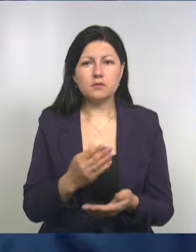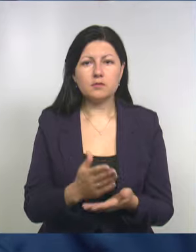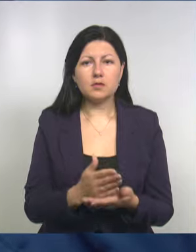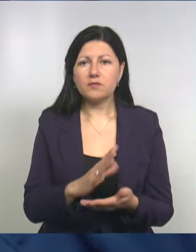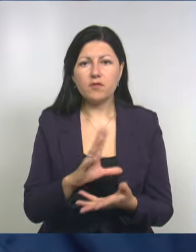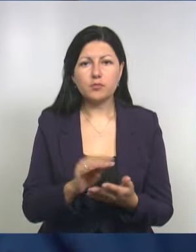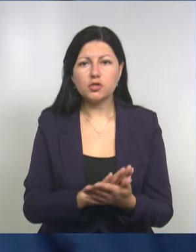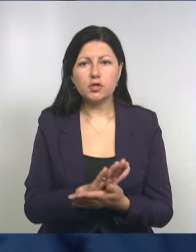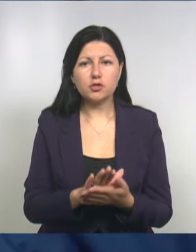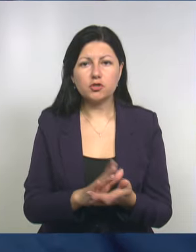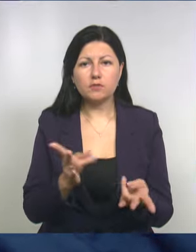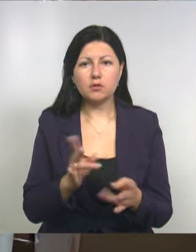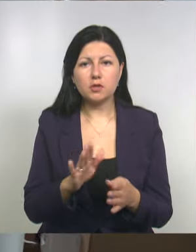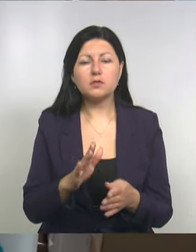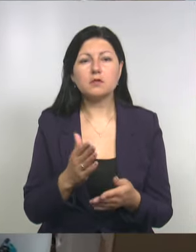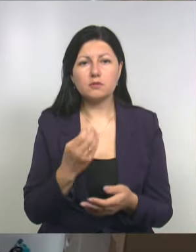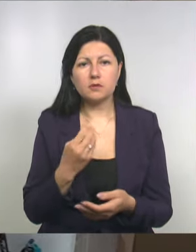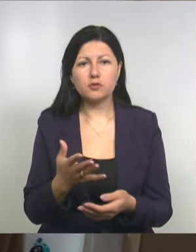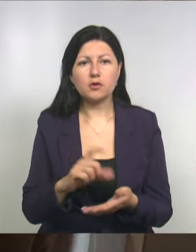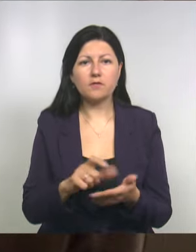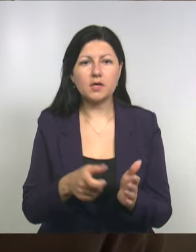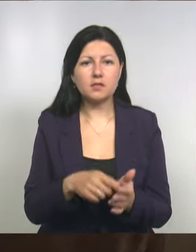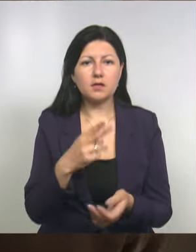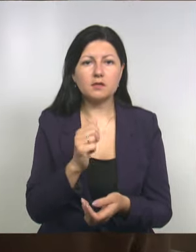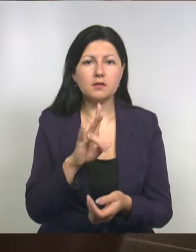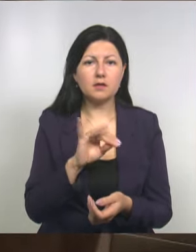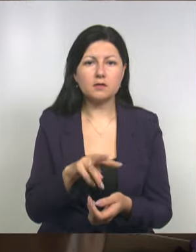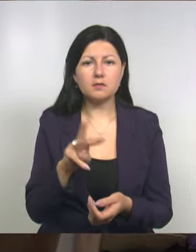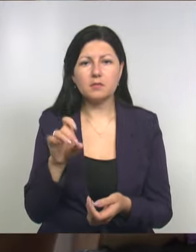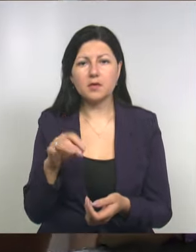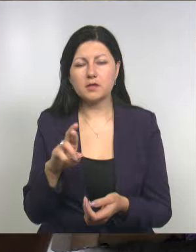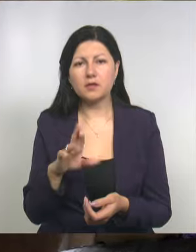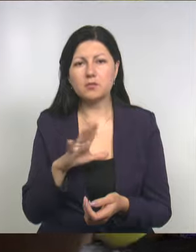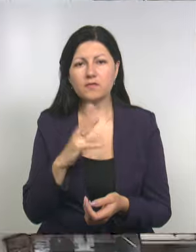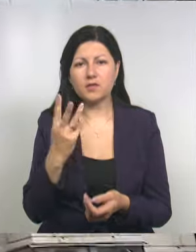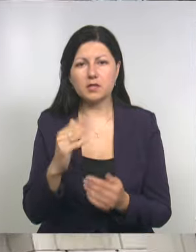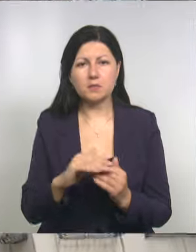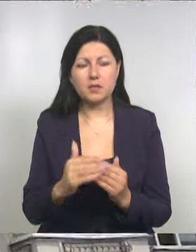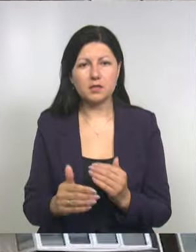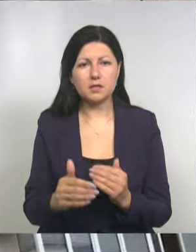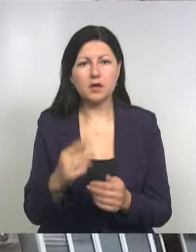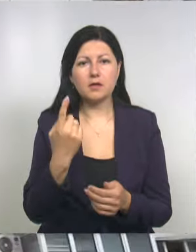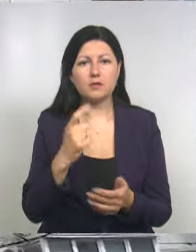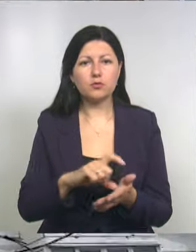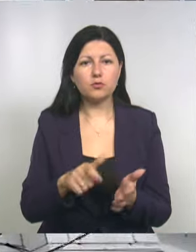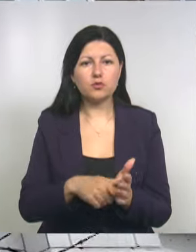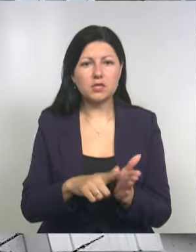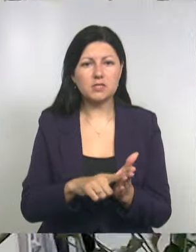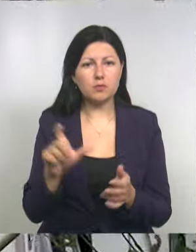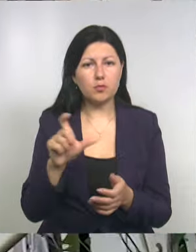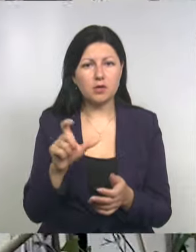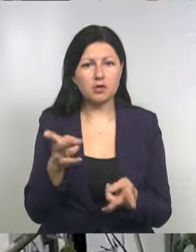есть? Вообще ничего, что у вас собрано сейчас. Квартира Данила и Марии была в том самом третьем подъезде. От однушки на седьмом этаже остались